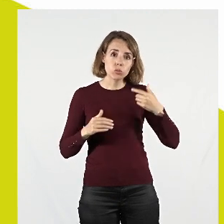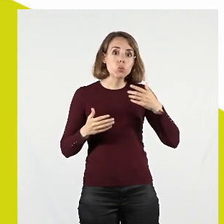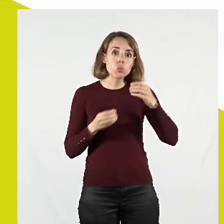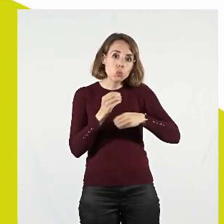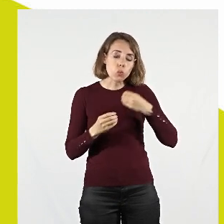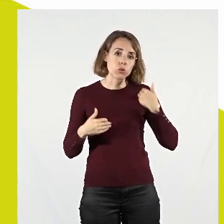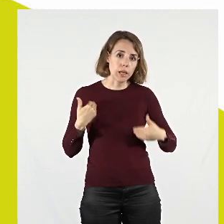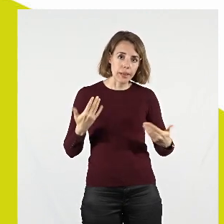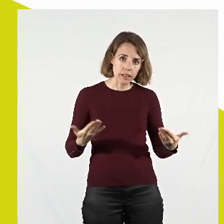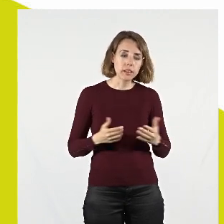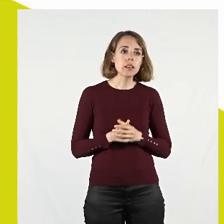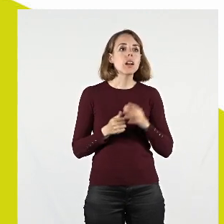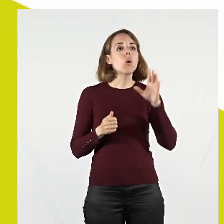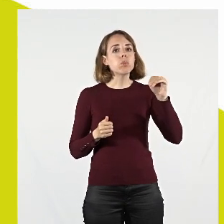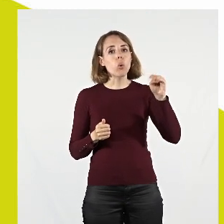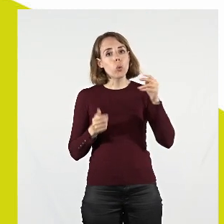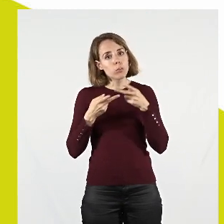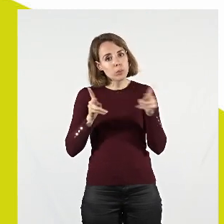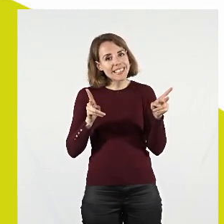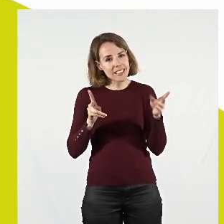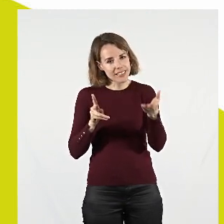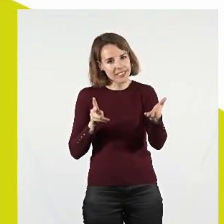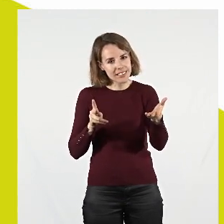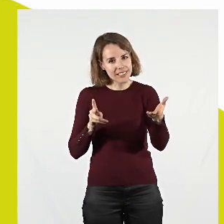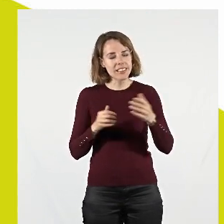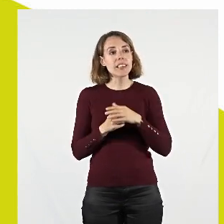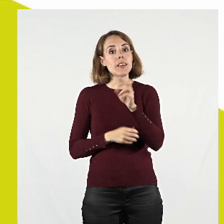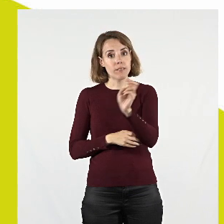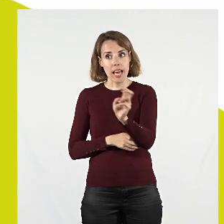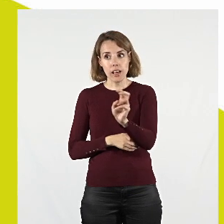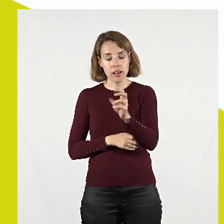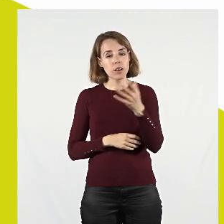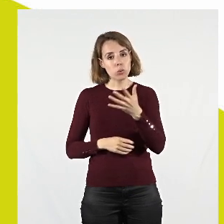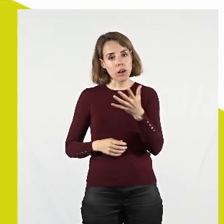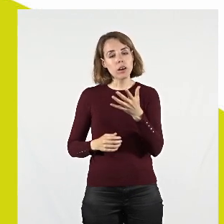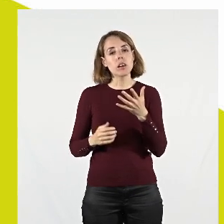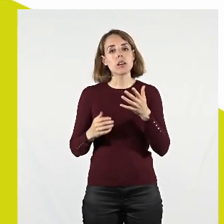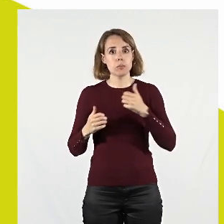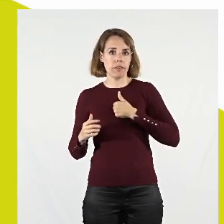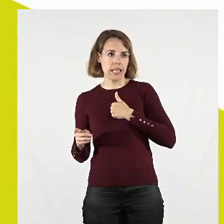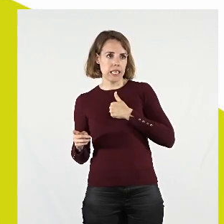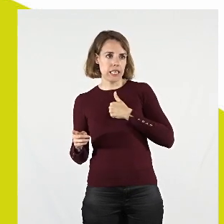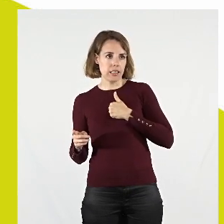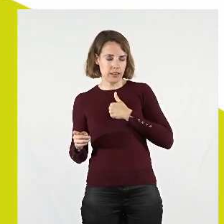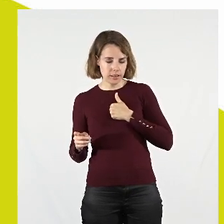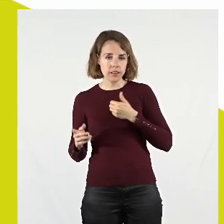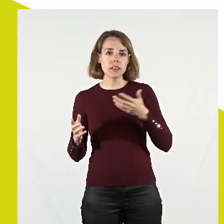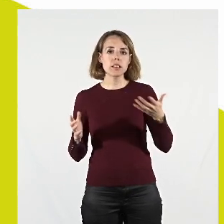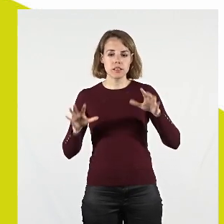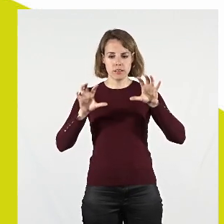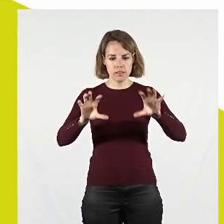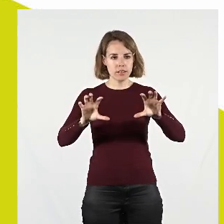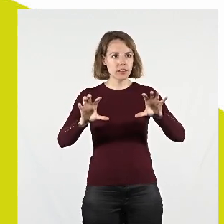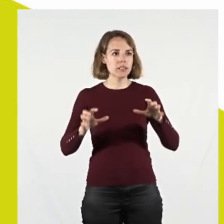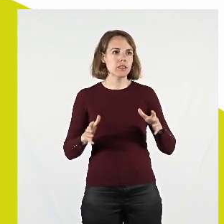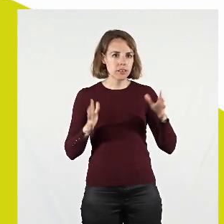secteur public, allez les bleus, et la couleur verte représente le secteur privé, allez les verts, deux expressions qu'on aime bien dans